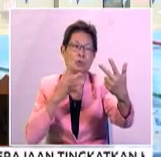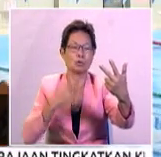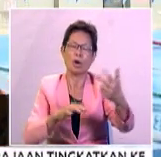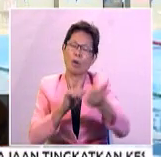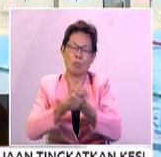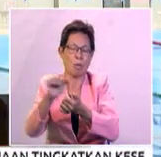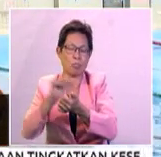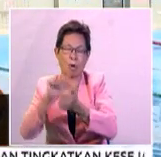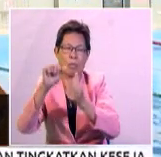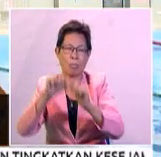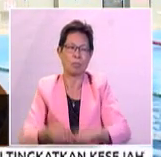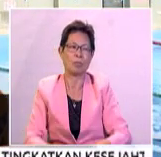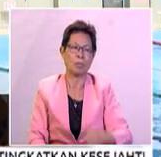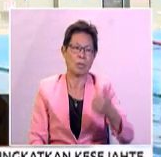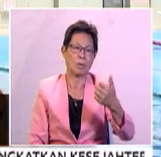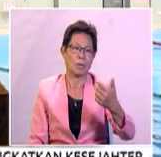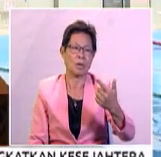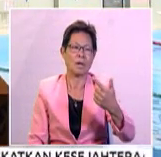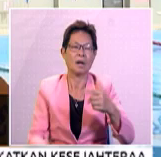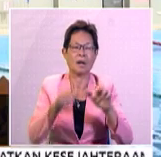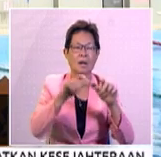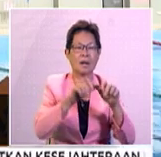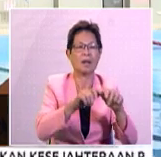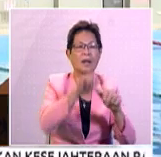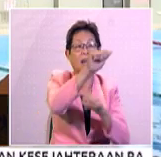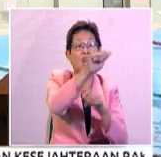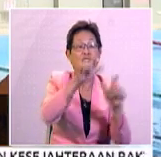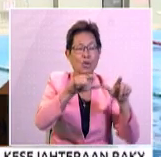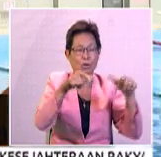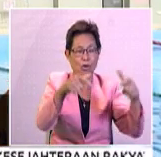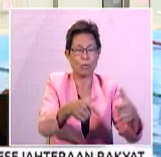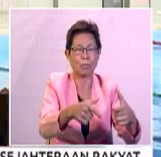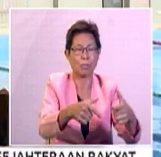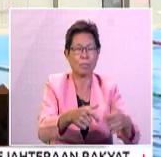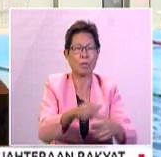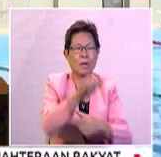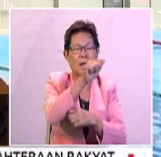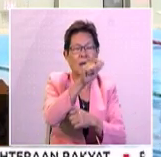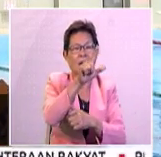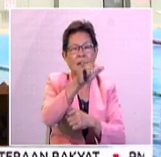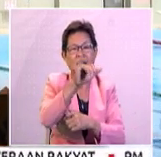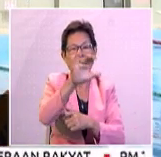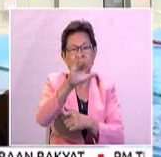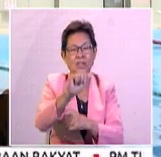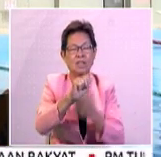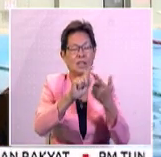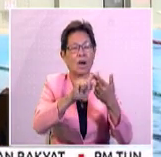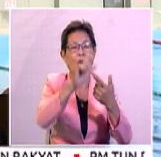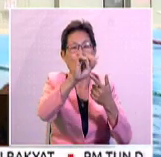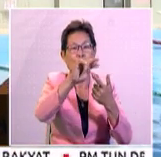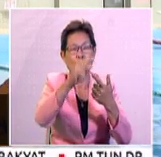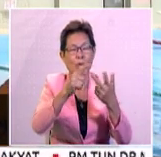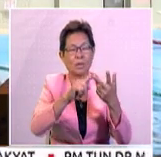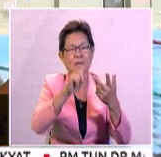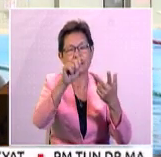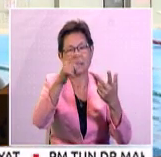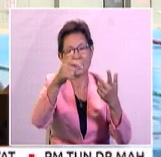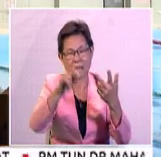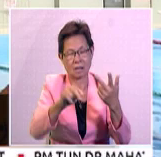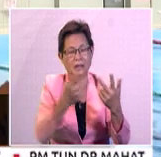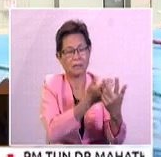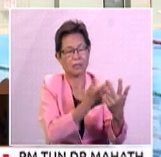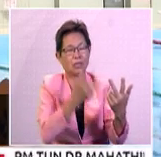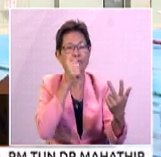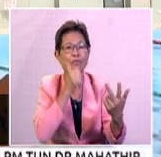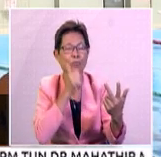qualified titanium, which is A group. Okay, so yaitu Alicia Lian Suse and Ong Yeo Chi and also the Tan Ho Sing. So these three